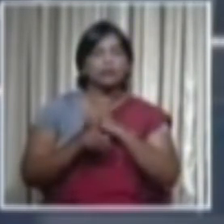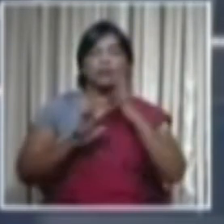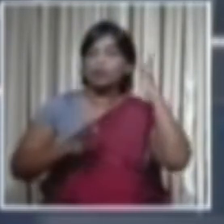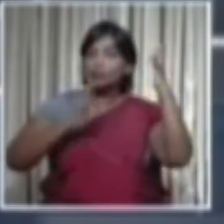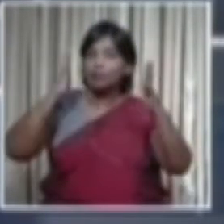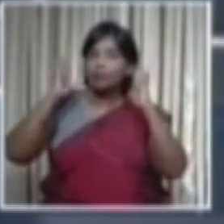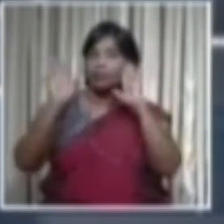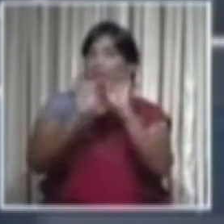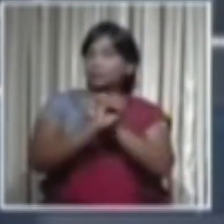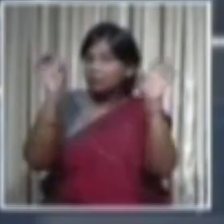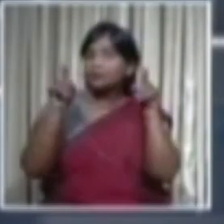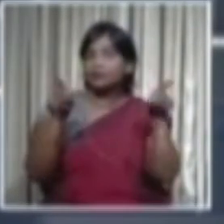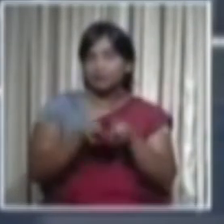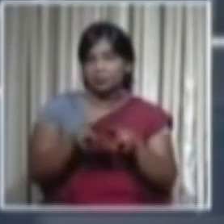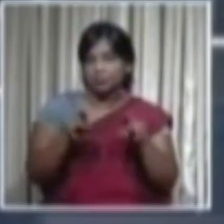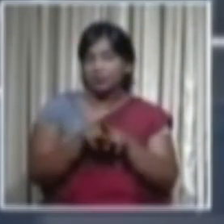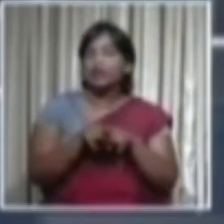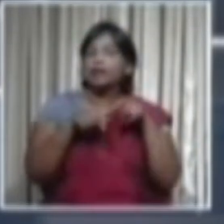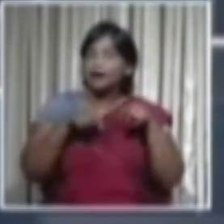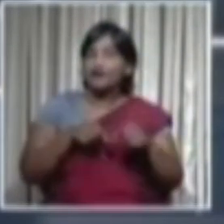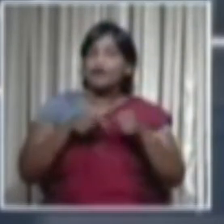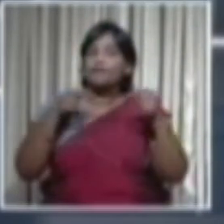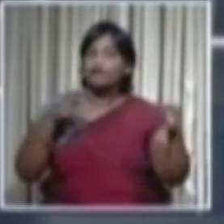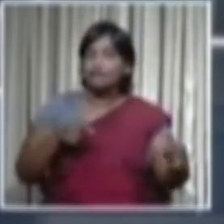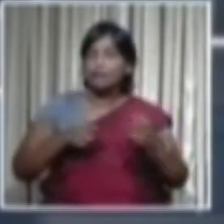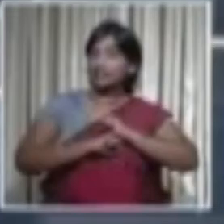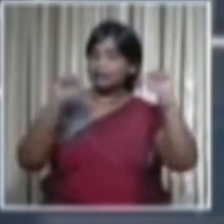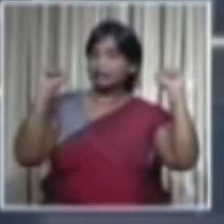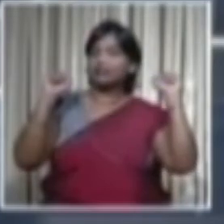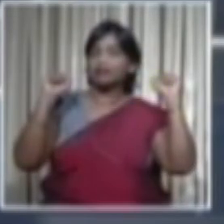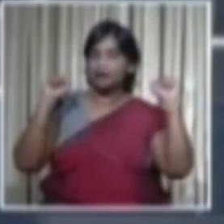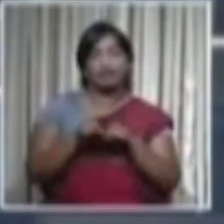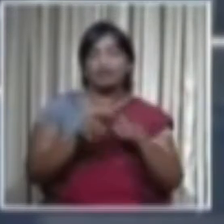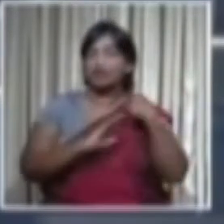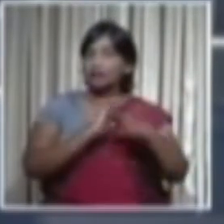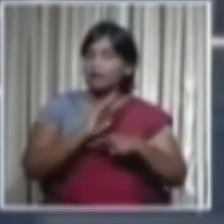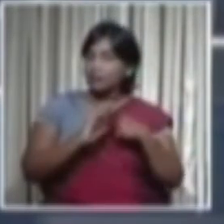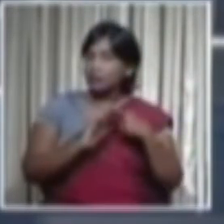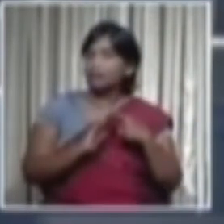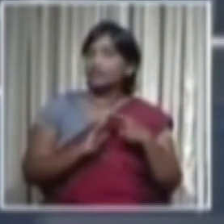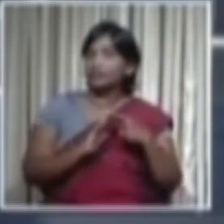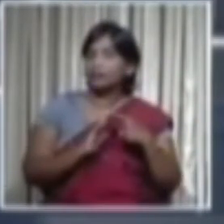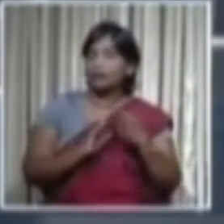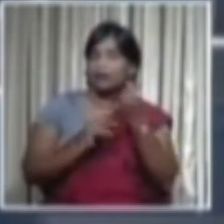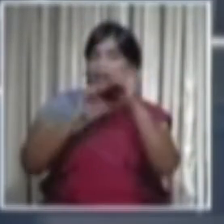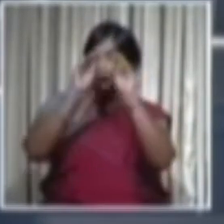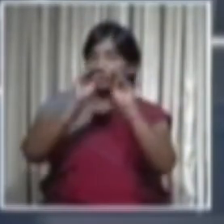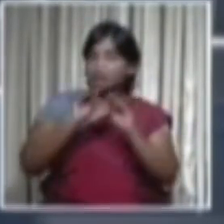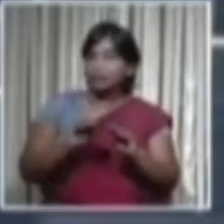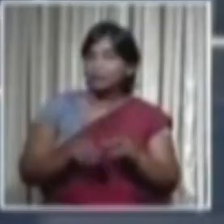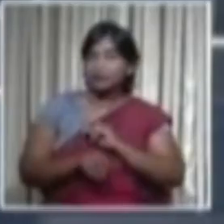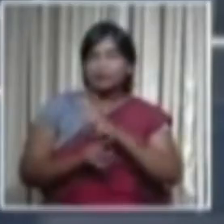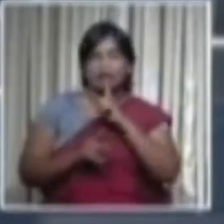ජාත්‍යන්තරයට පණිවිඩයක් යවන්න ඕනේ. මේ විපක්ෂය මේක වර්ජනය කරනවා කියලා. ඊළඟට මේ කට්ටියනේ මේ අයවැයට ඇවිල්ලා කියන්න දෙයක්